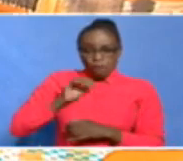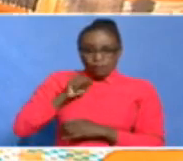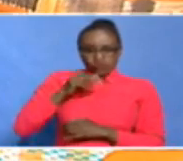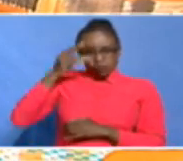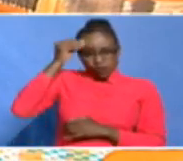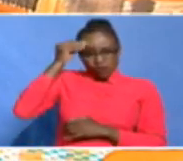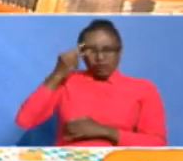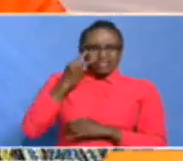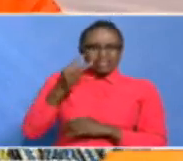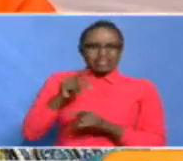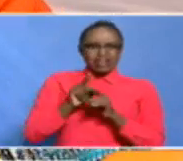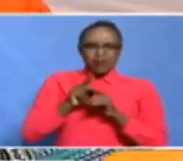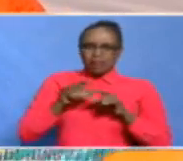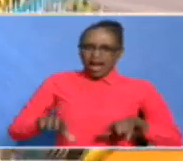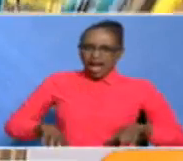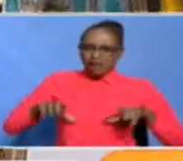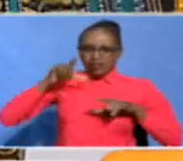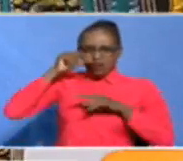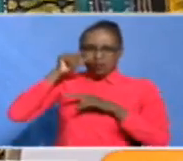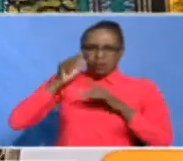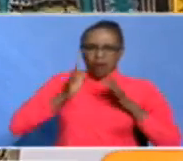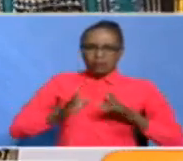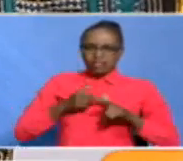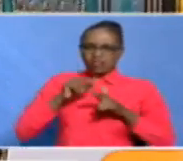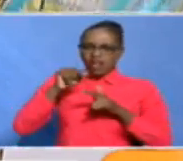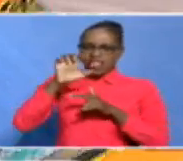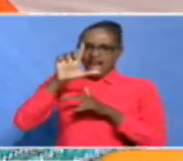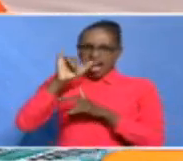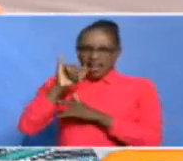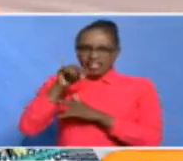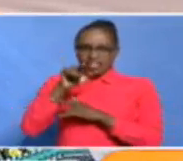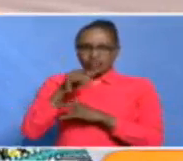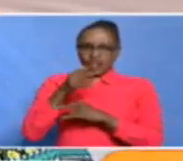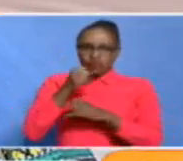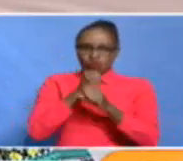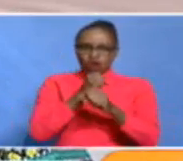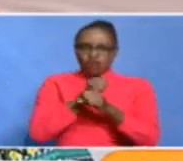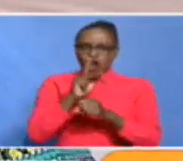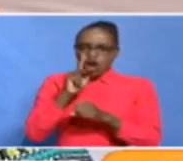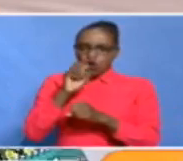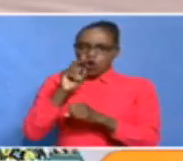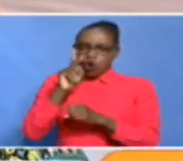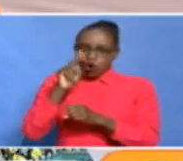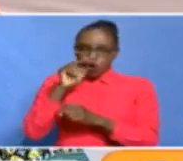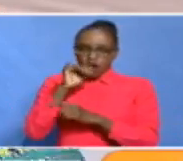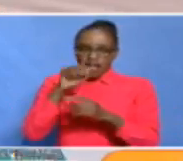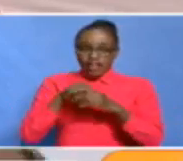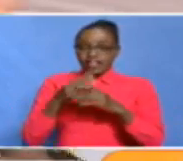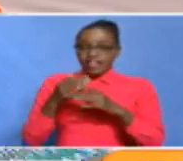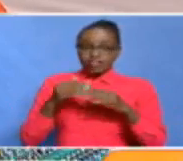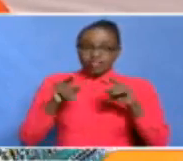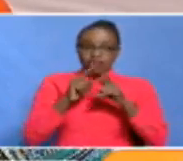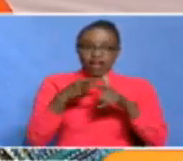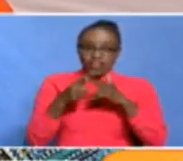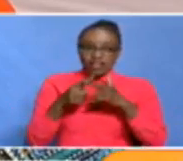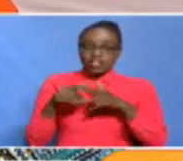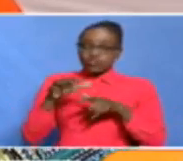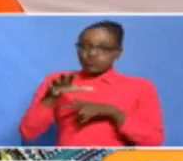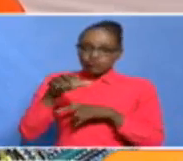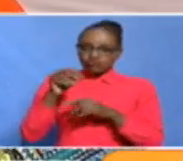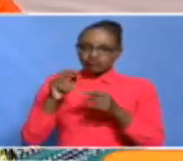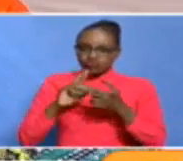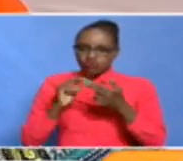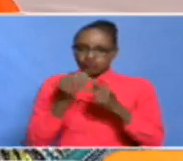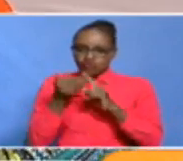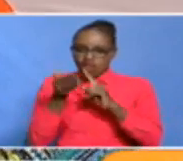wangapi bwana, mimi nimekaa Mombasa. Mtoto anaishi Nyali bwana. Na wewe unakaza kukongwea. kwenye kijumba cha makuti na unamtongoza unamchukua.